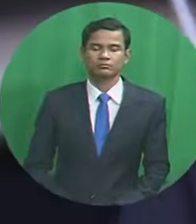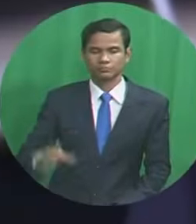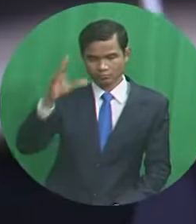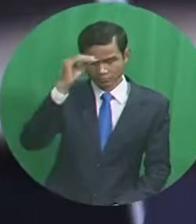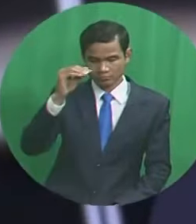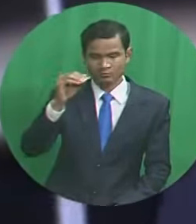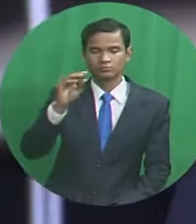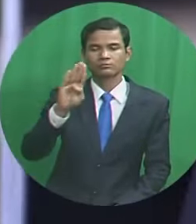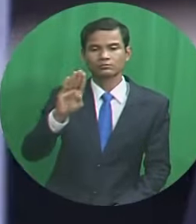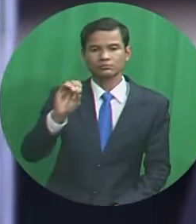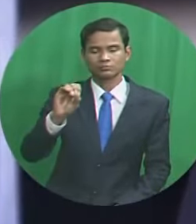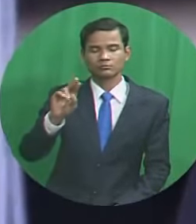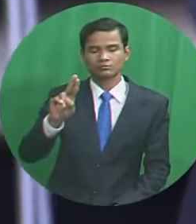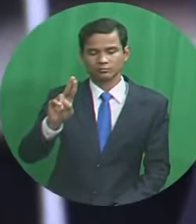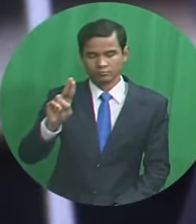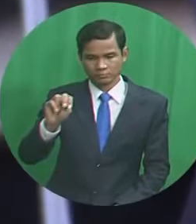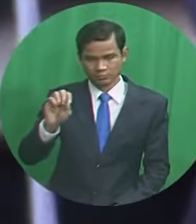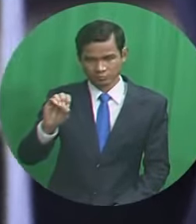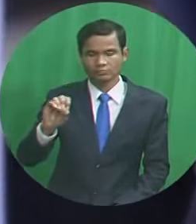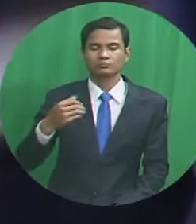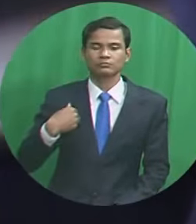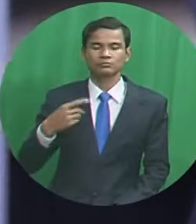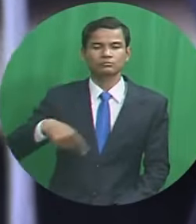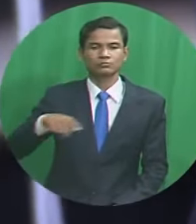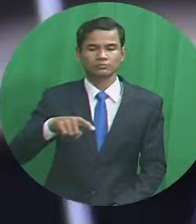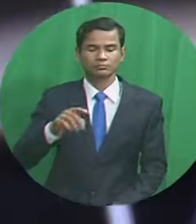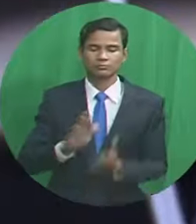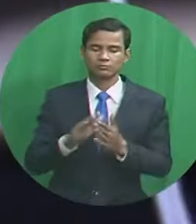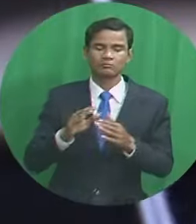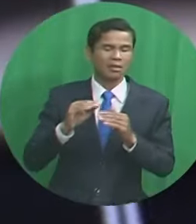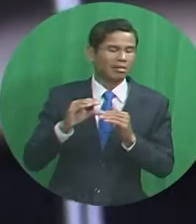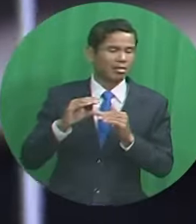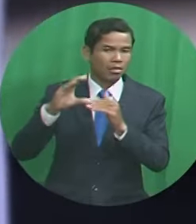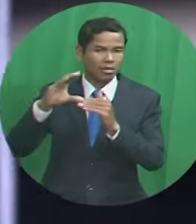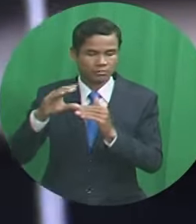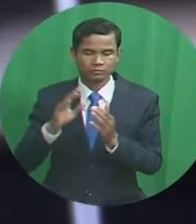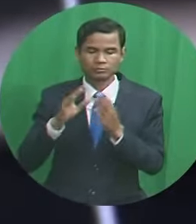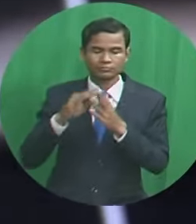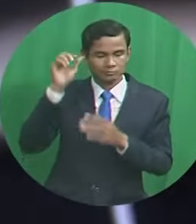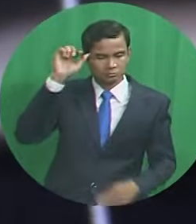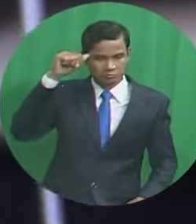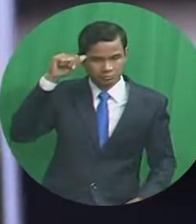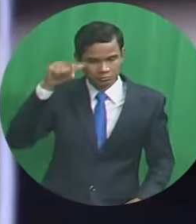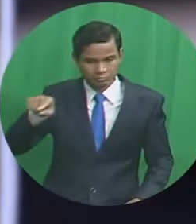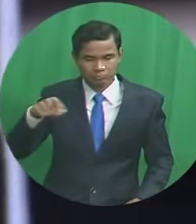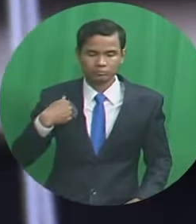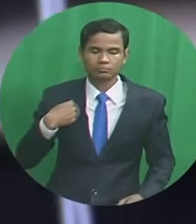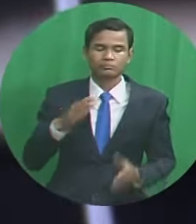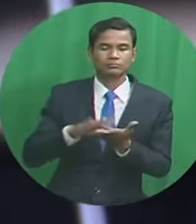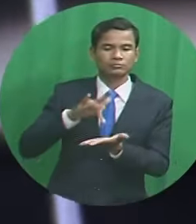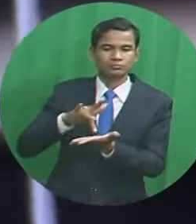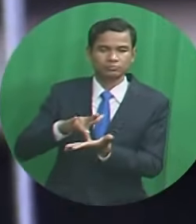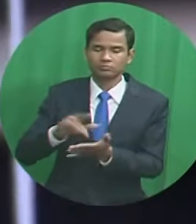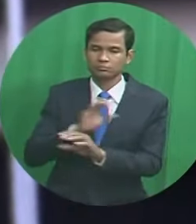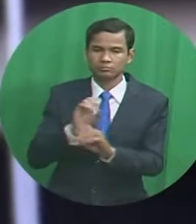យថាយើងពិតជាចង់ធានាឲ្យបានថាយើងគ្មានការកានឡើងនៃភាពតានតឹងក្នុងអ្វីដែលកំពុងកើតមាននៅតំបន់មជ្ឈមបូ